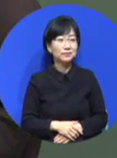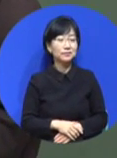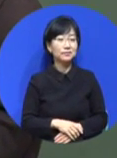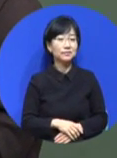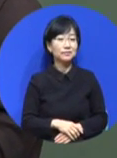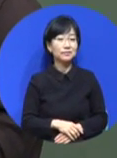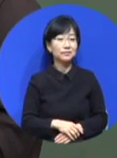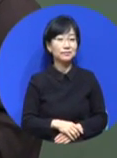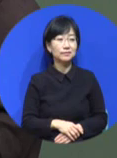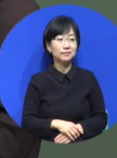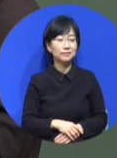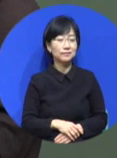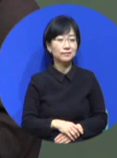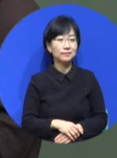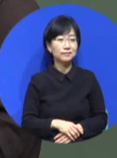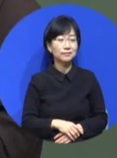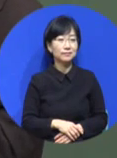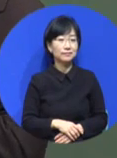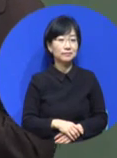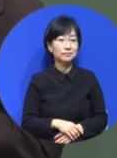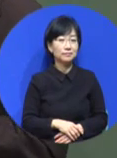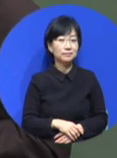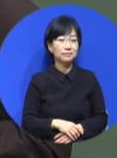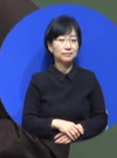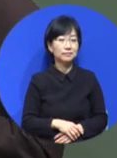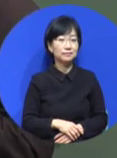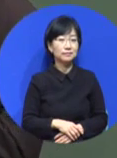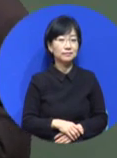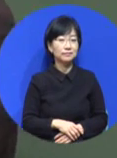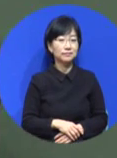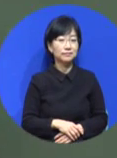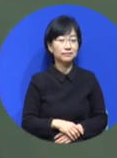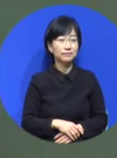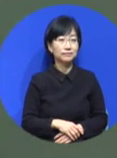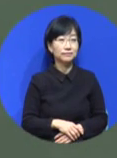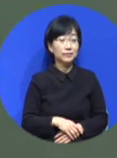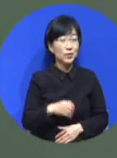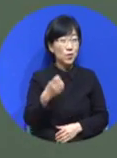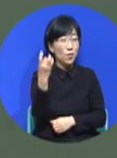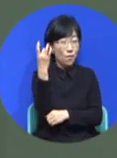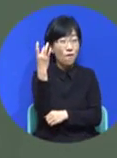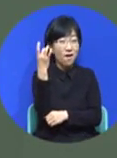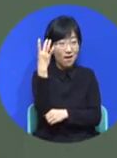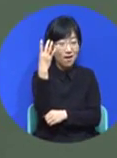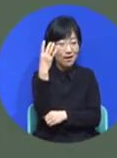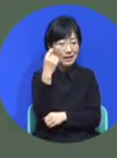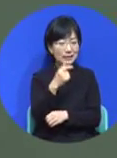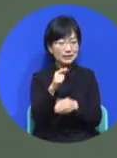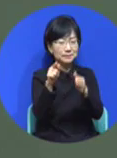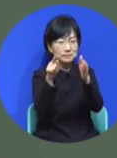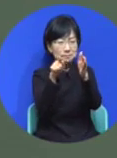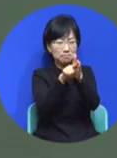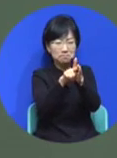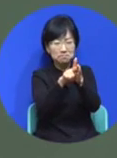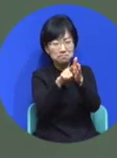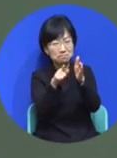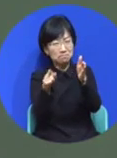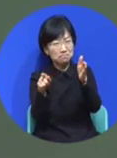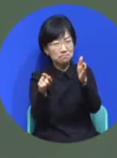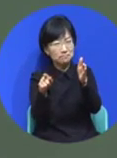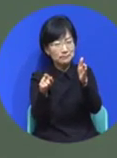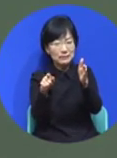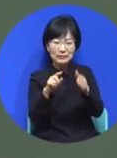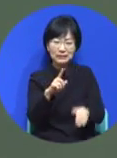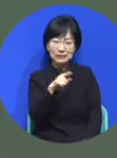you. 이 불신앙이 보면은 훨씬 더 논리적이에요. If you look at unbelief, or it's actually much